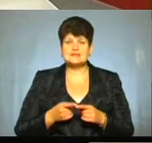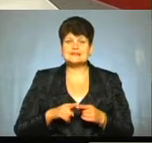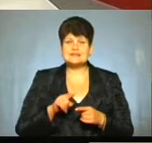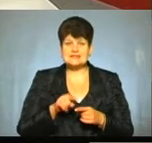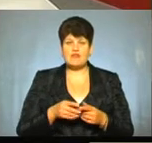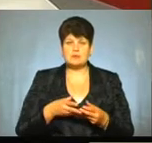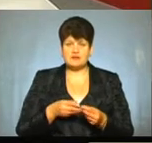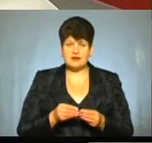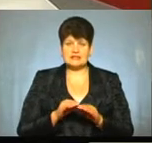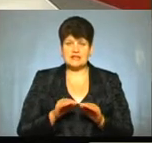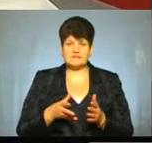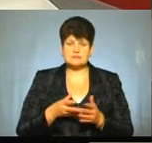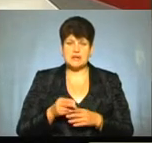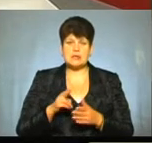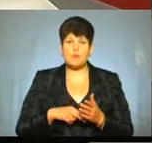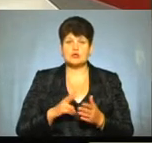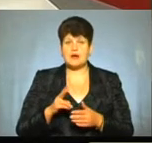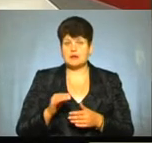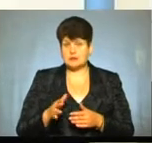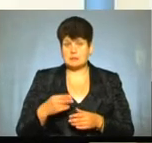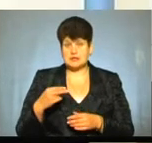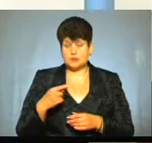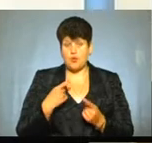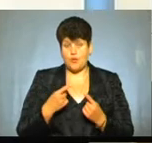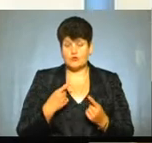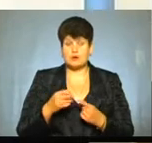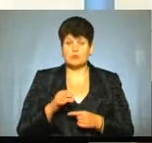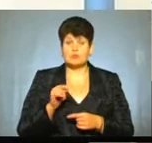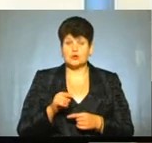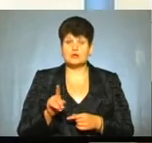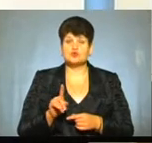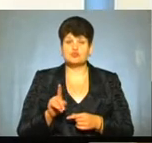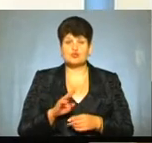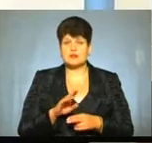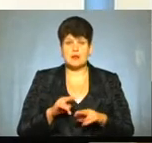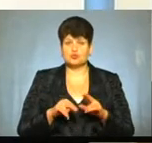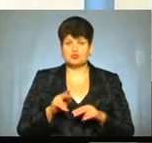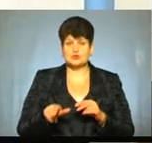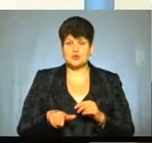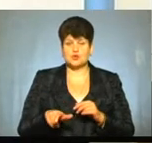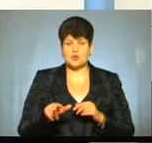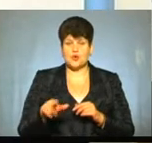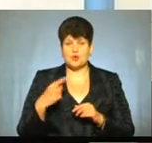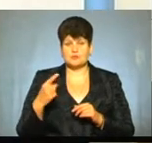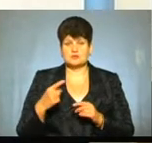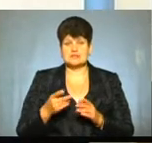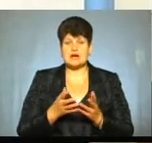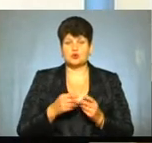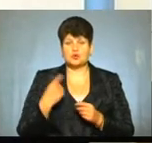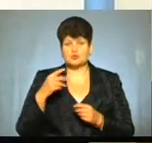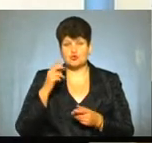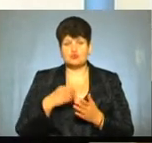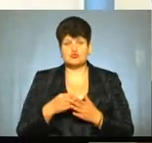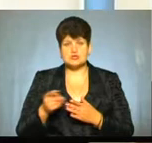і це впливає на рівень сплати податків. Так, от президент навіть говорив про те, що чому не будуються дороги за рахунок обласного